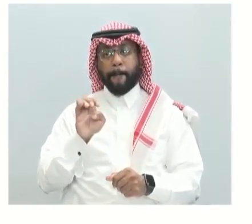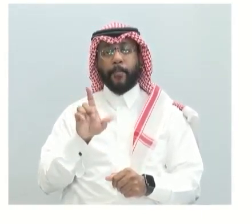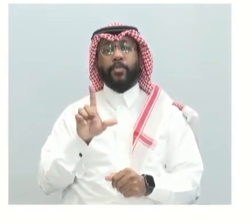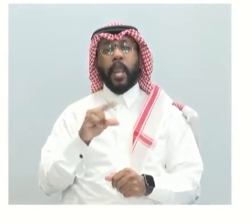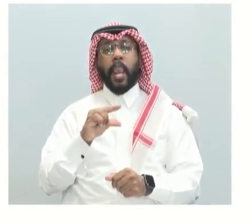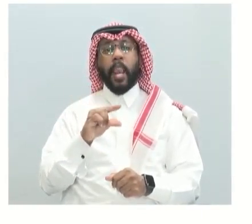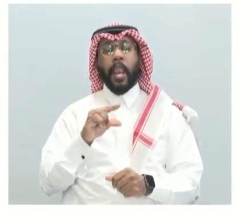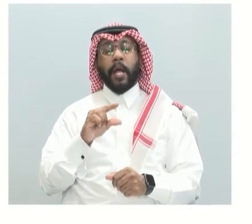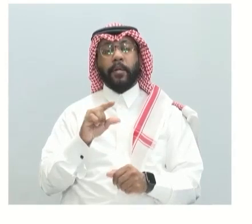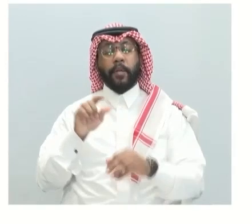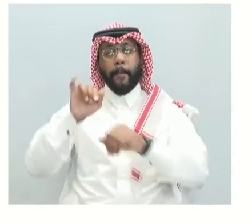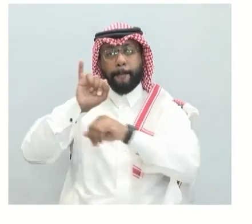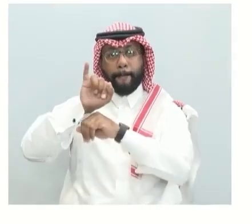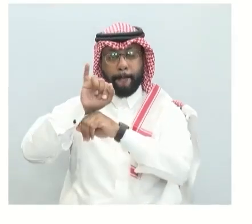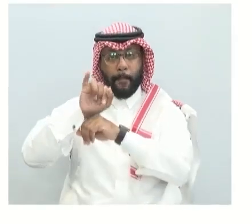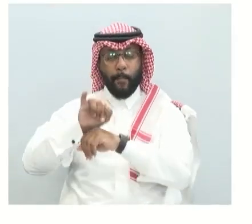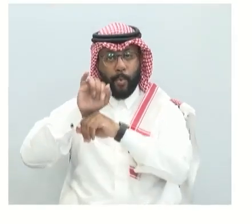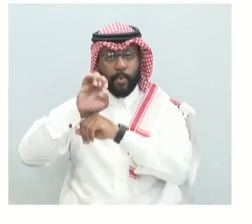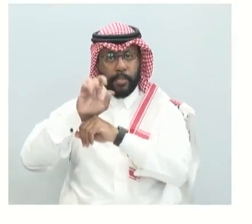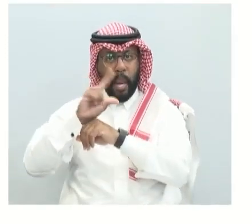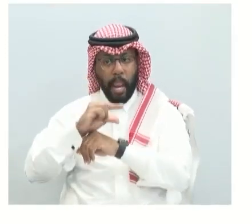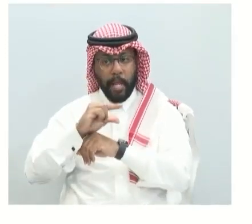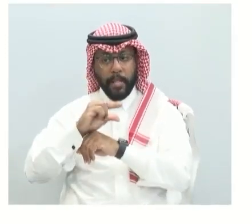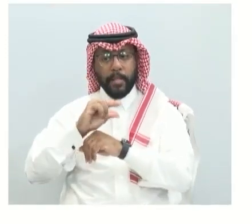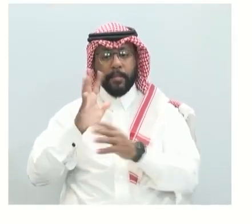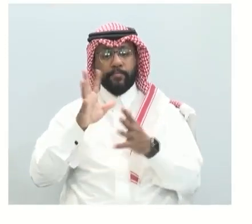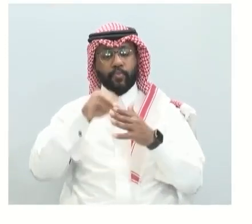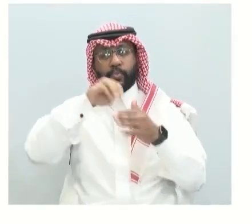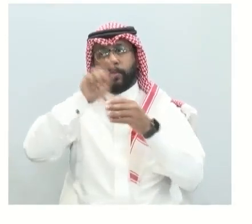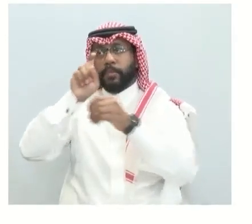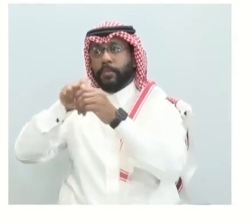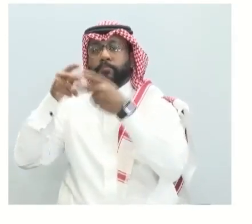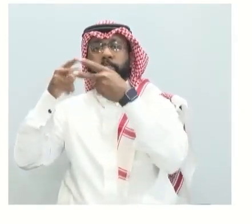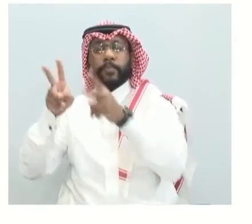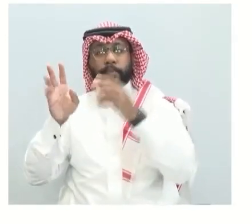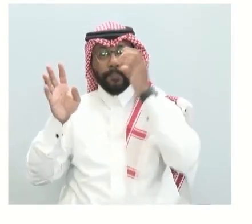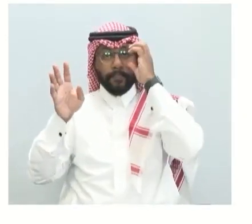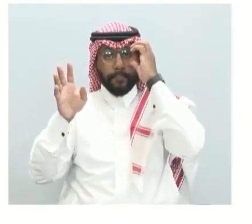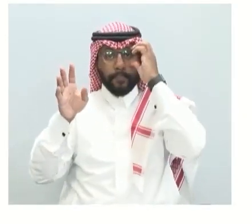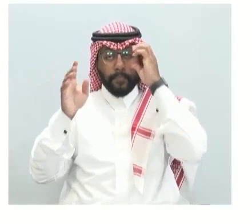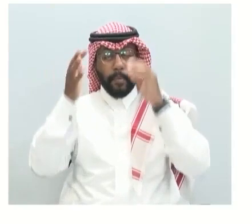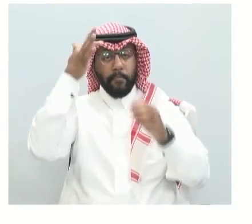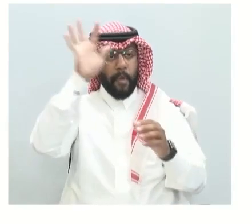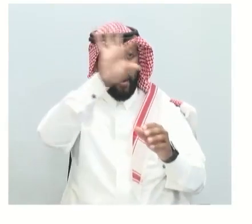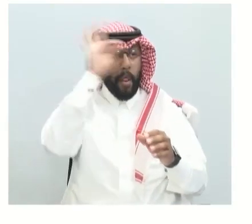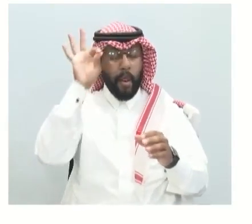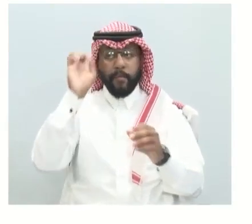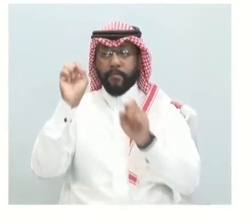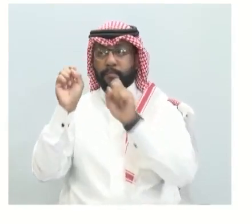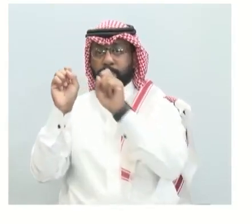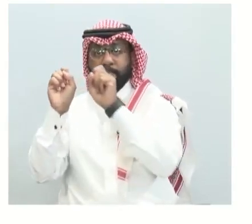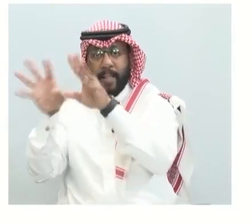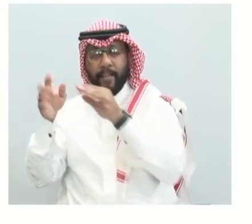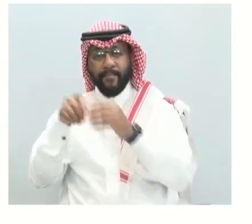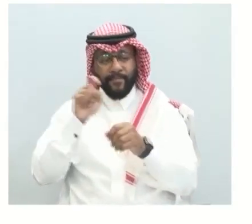بعدها اقوم بالضغط على مشاركه موجود فيها السهم وبعدها اقوم باختيار المجلد المراد بمشاركته